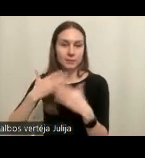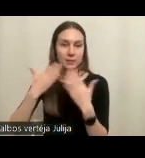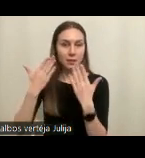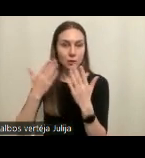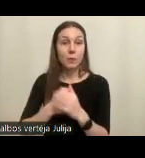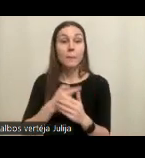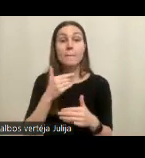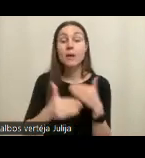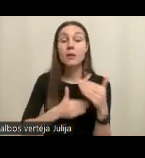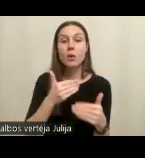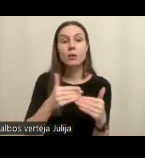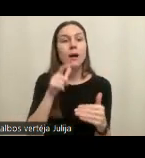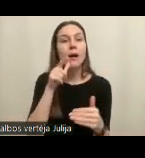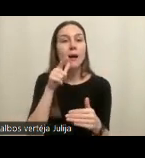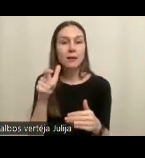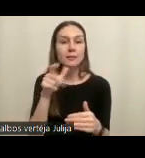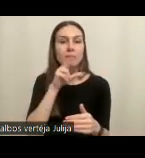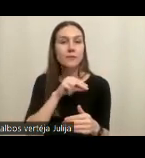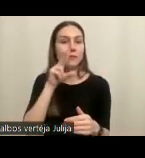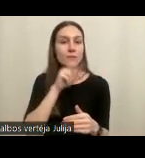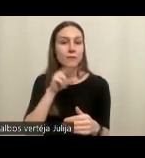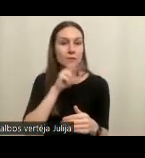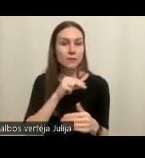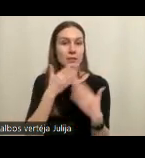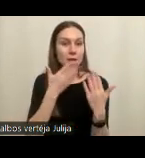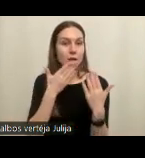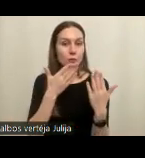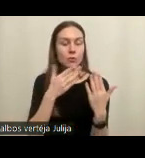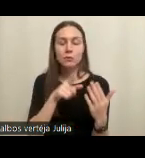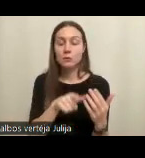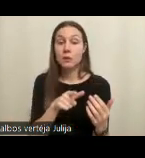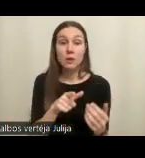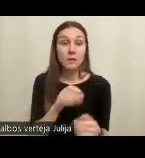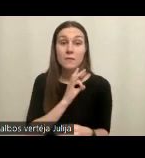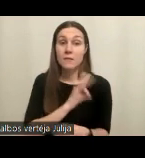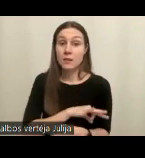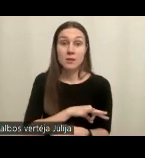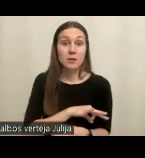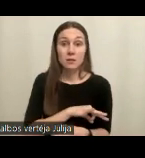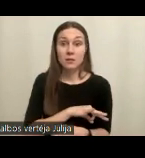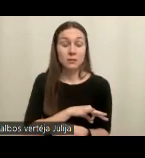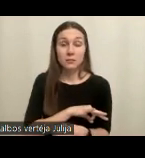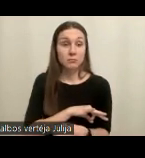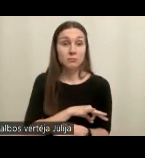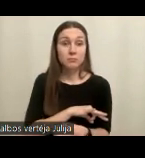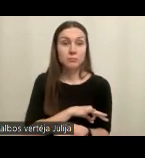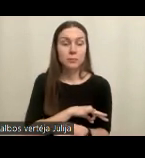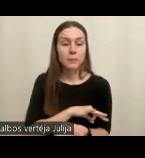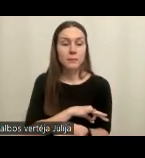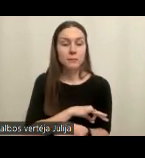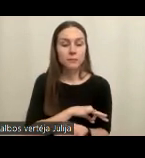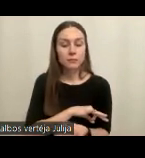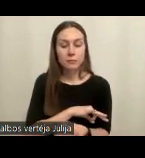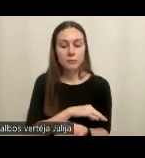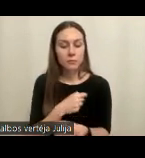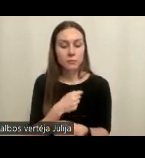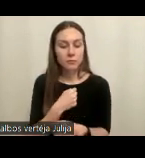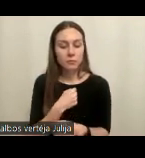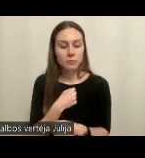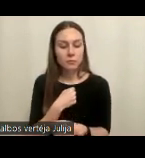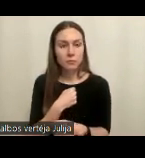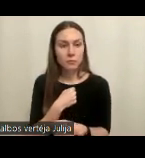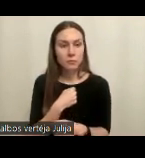metodika yra skaitimas garsiai. Tai yra labai naudinga dėl įvairiausių priežasčių, dėl daugelio priežasčių. Ir aš, aišku, koncentruosiu